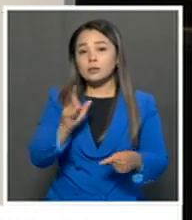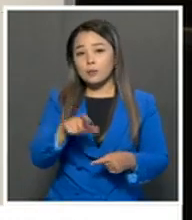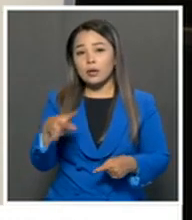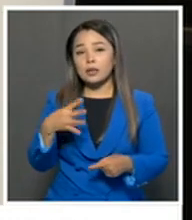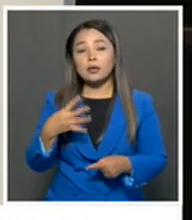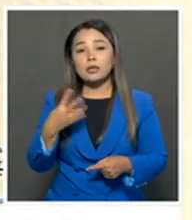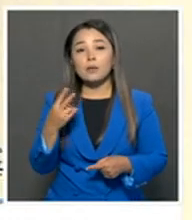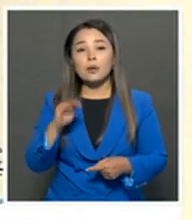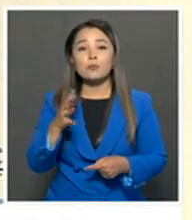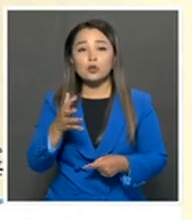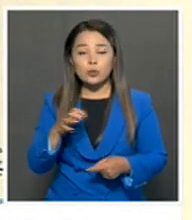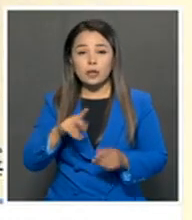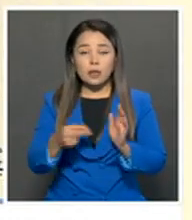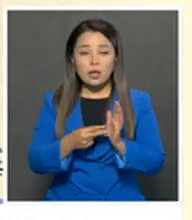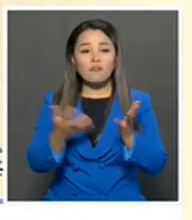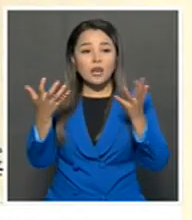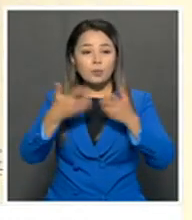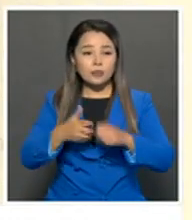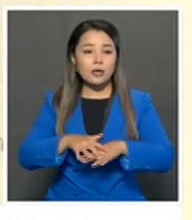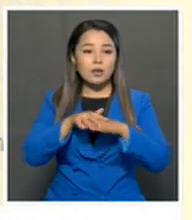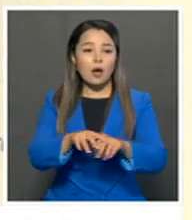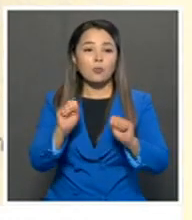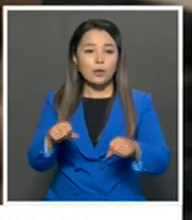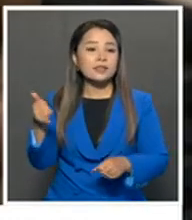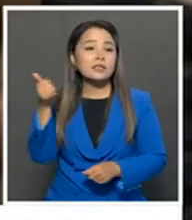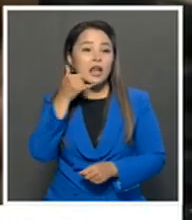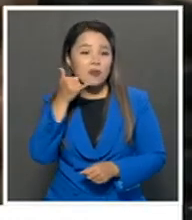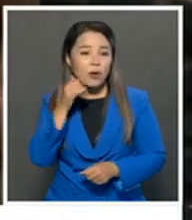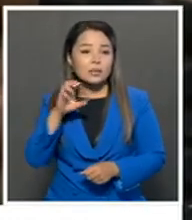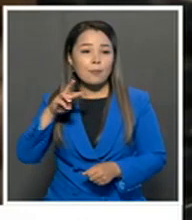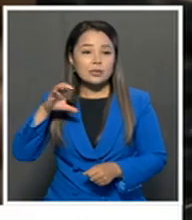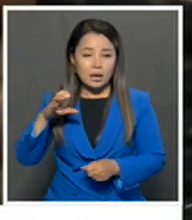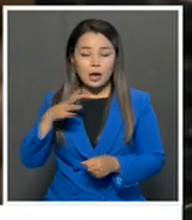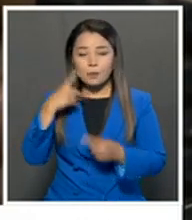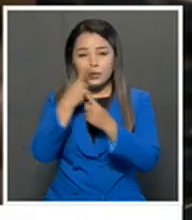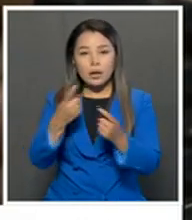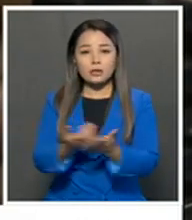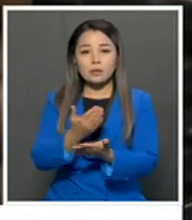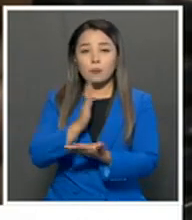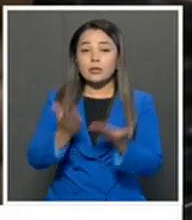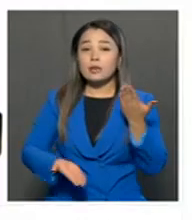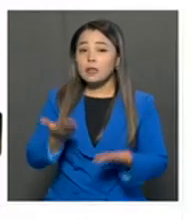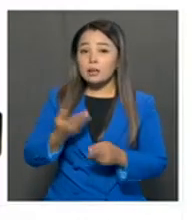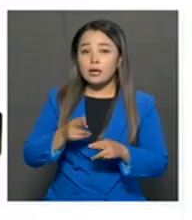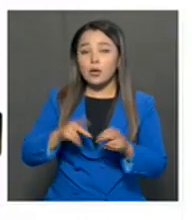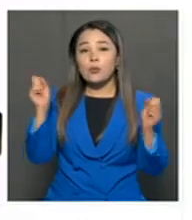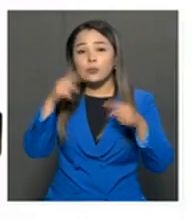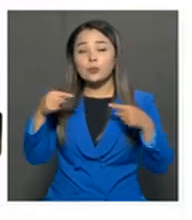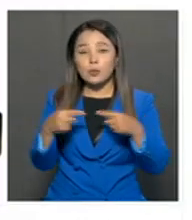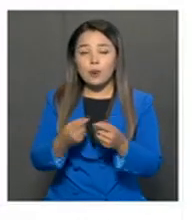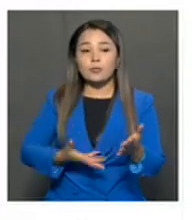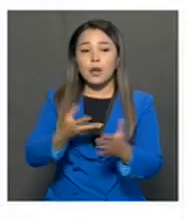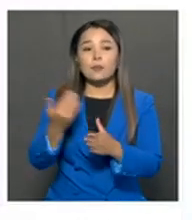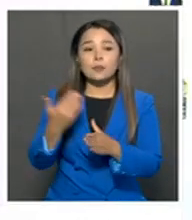42500 автоматты түрде тағайындалуы мүмкін. Ондай кезде телефонға SMS хабарлама келеді. Егер мәртебеңізді растап, жәрдемақыны